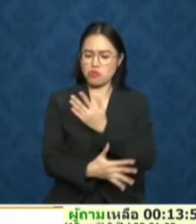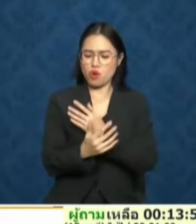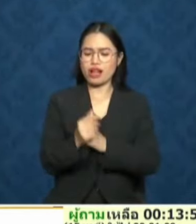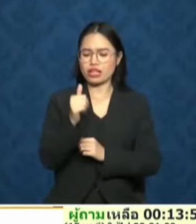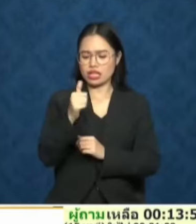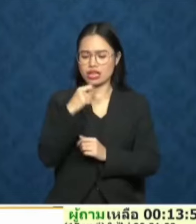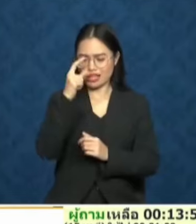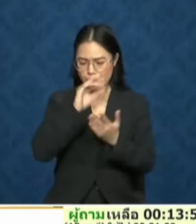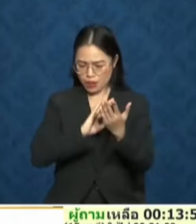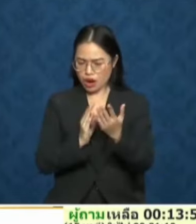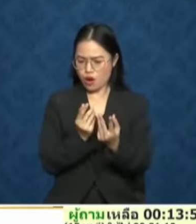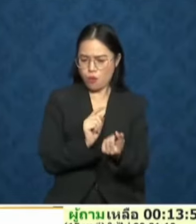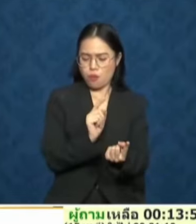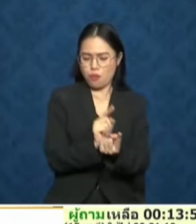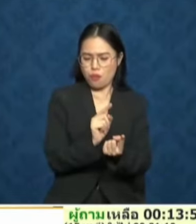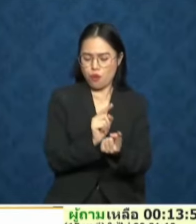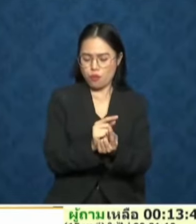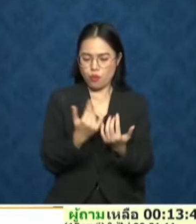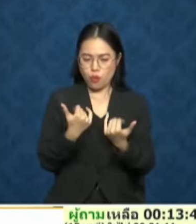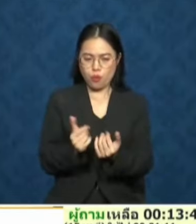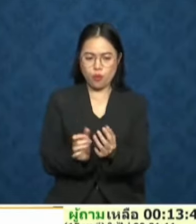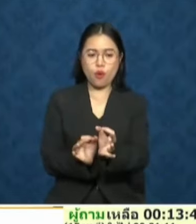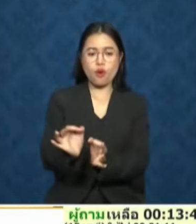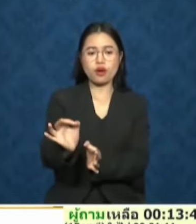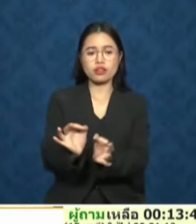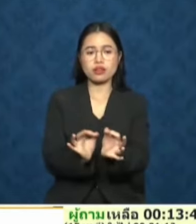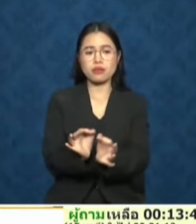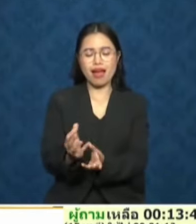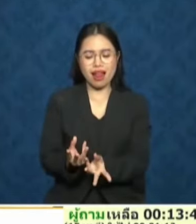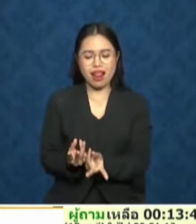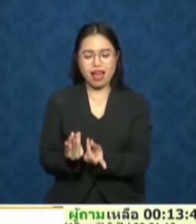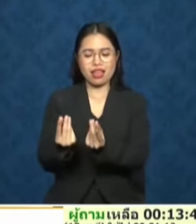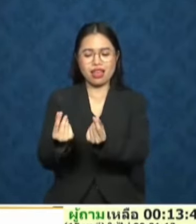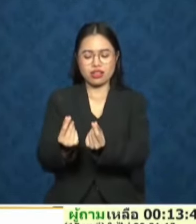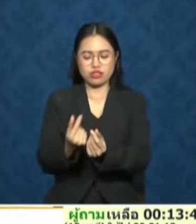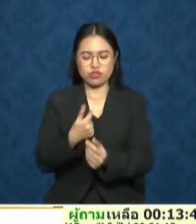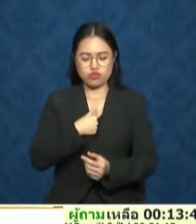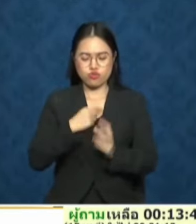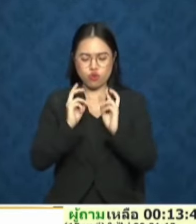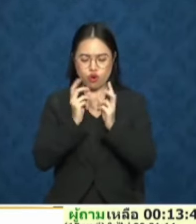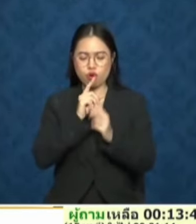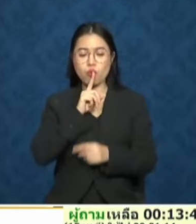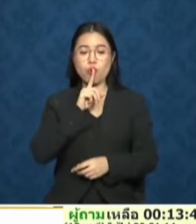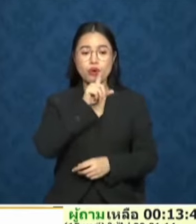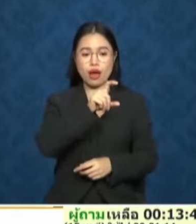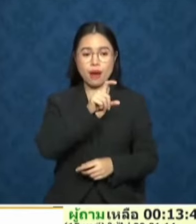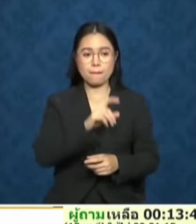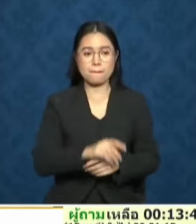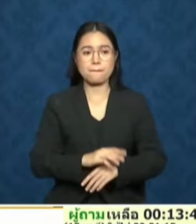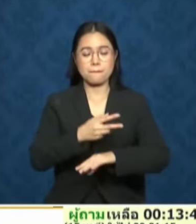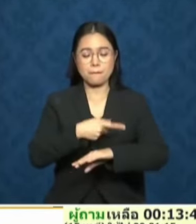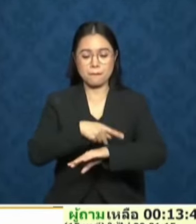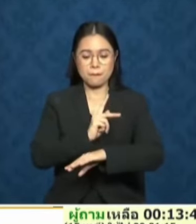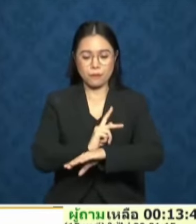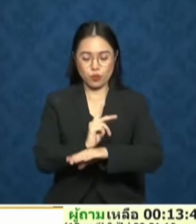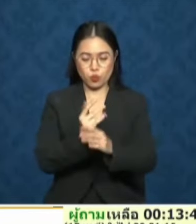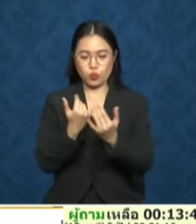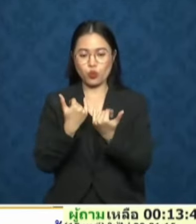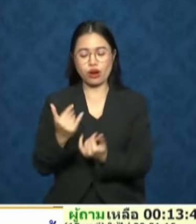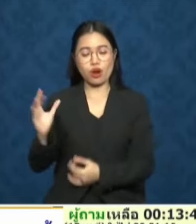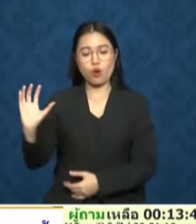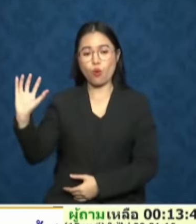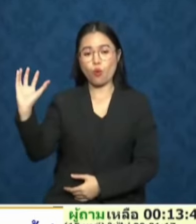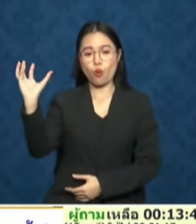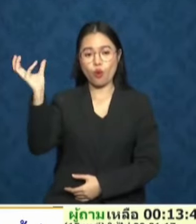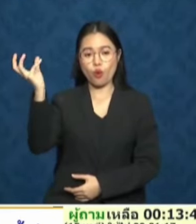ยอีกด้วยครับผมจงต้ขอนุญาิใช้เวลาอธิบายรายละเอีดเพื่อประกอบคำถามของผมครับถาประจุบันทั่วโลก